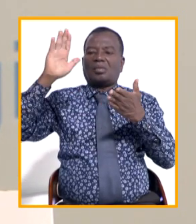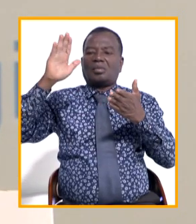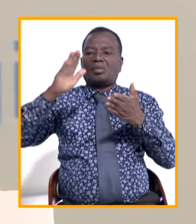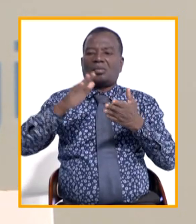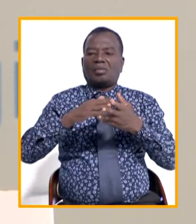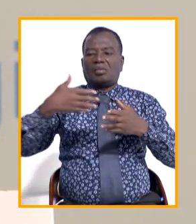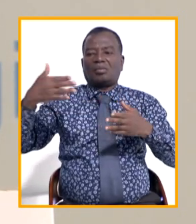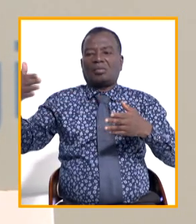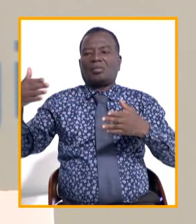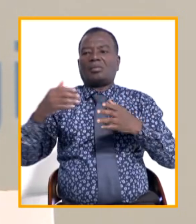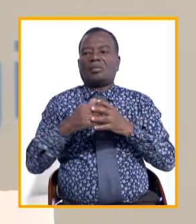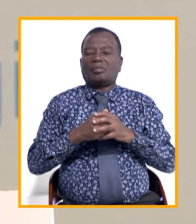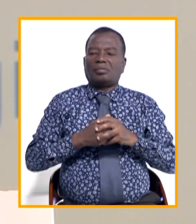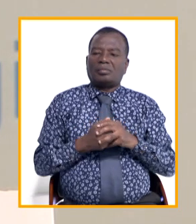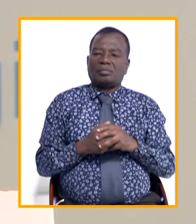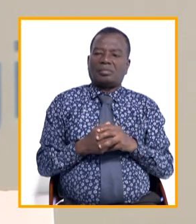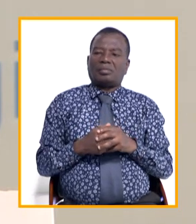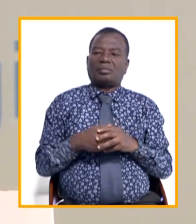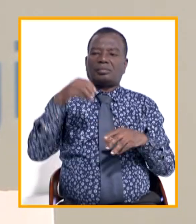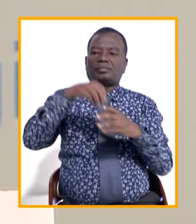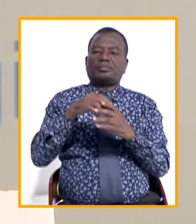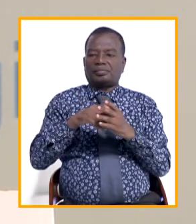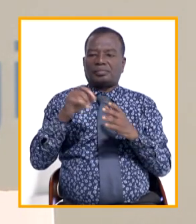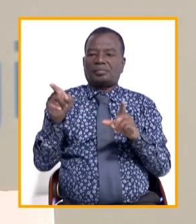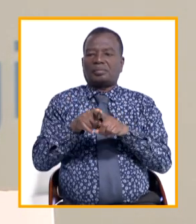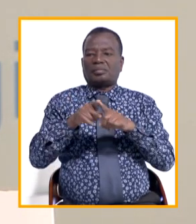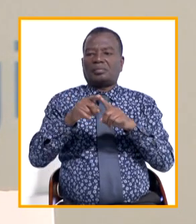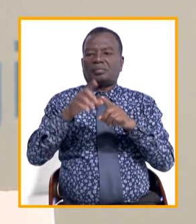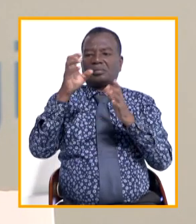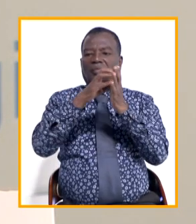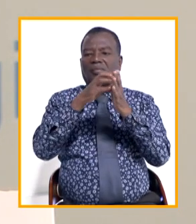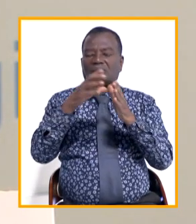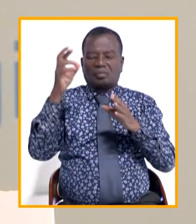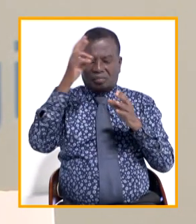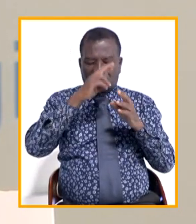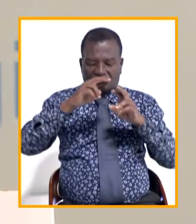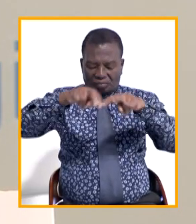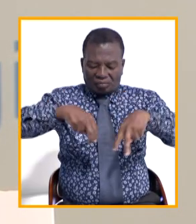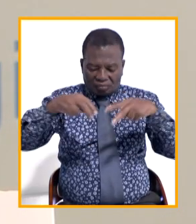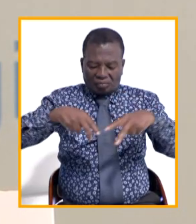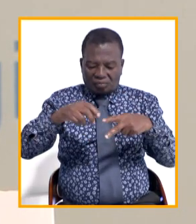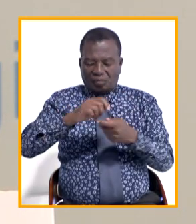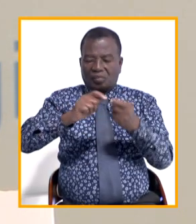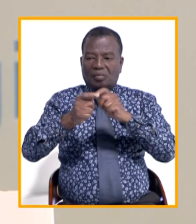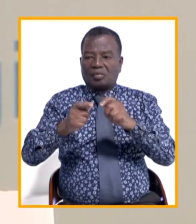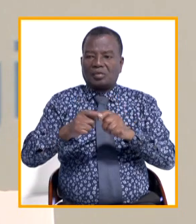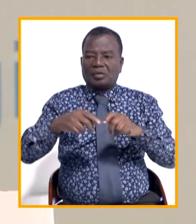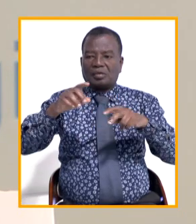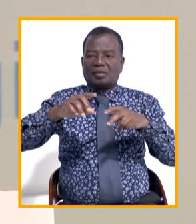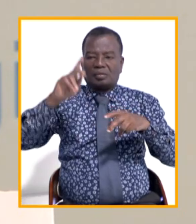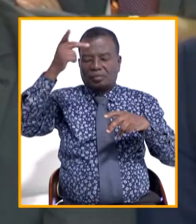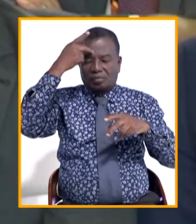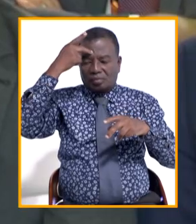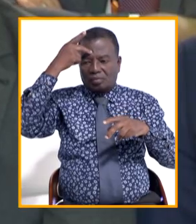passe. Dans un tel contexte, la recherche d'une synergie de ces politiques sectorielles